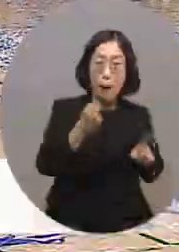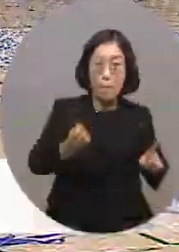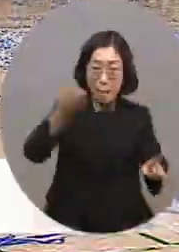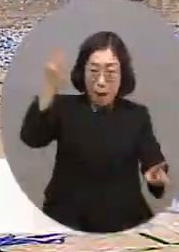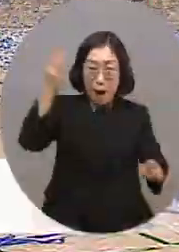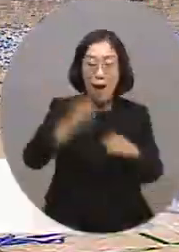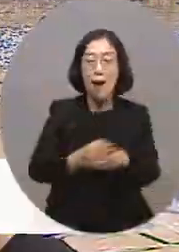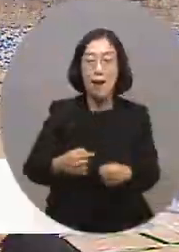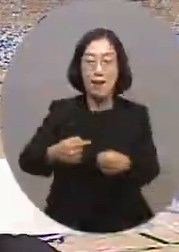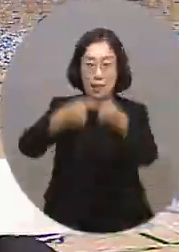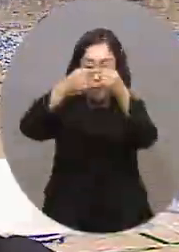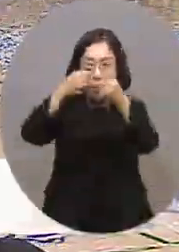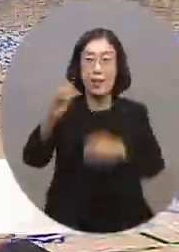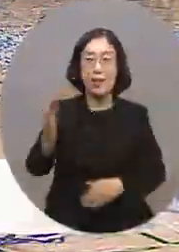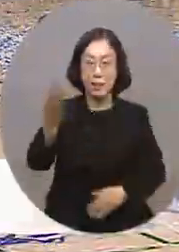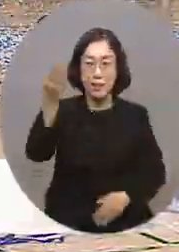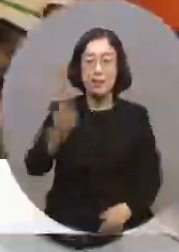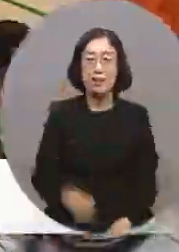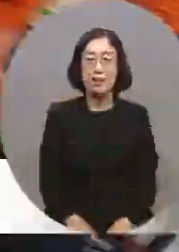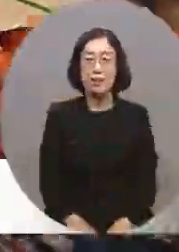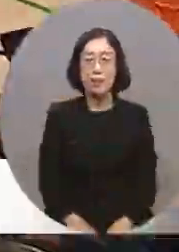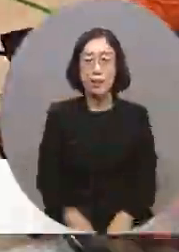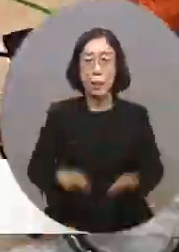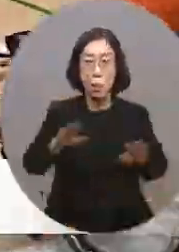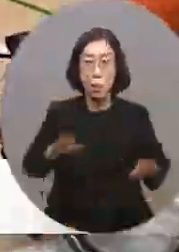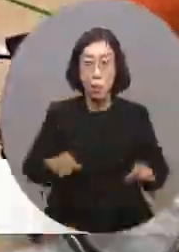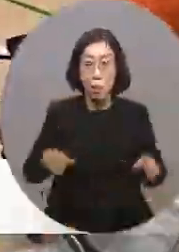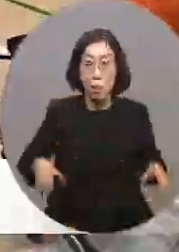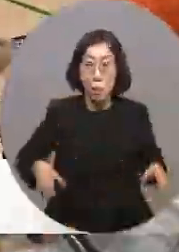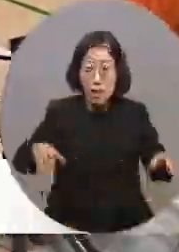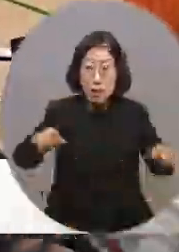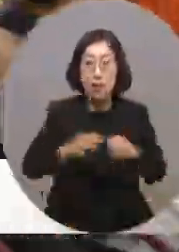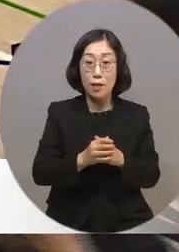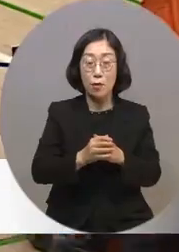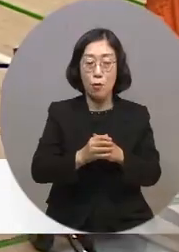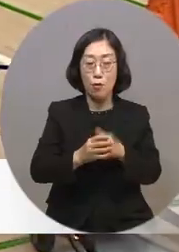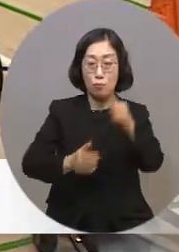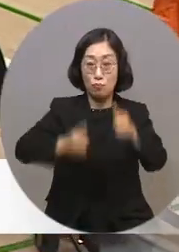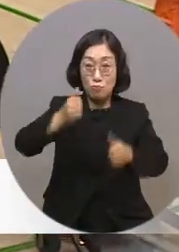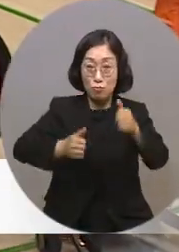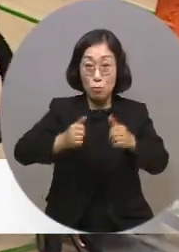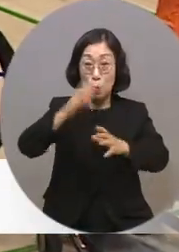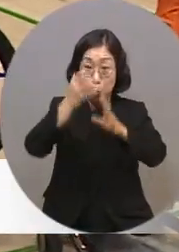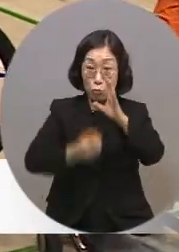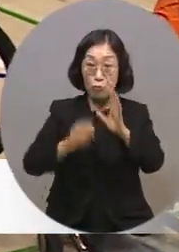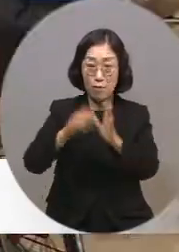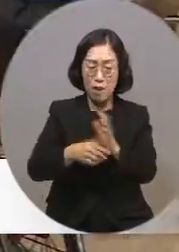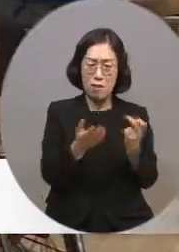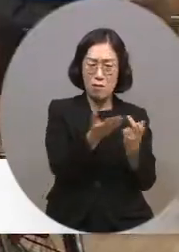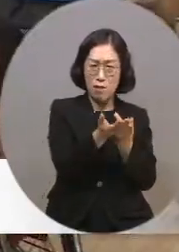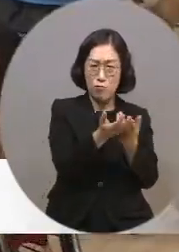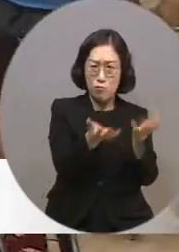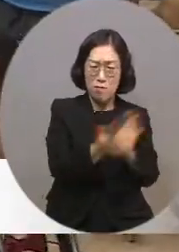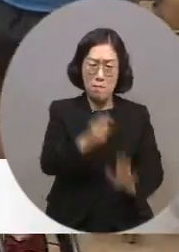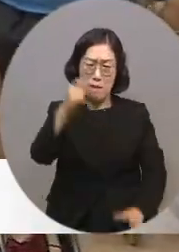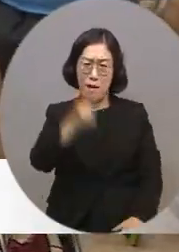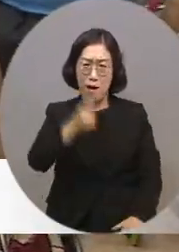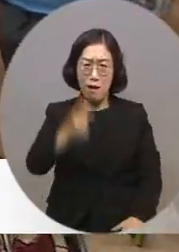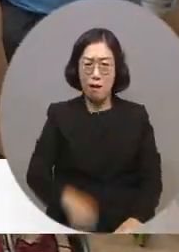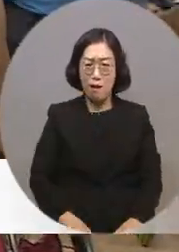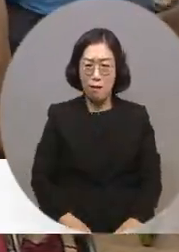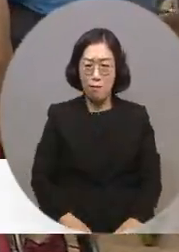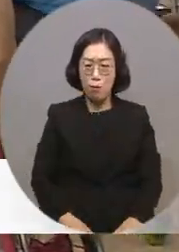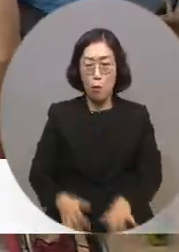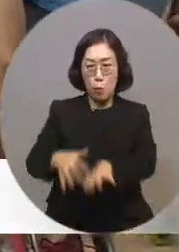우승을 차지했습니다. 올해 휠체어 농구리그에서는 막강한 전력을 지닌 제주 삼다수와 끈끈한